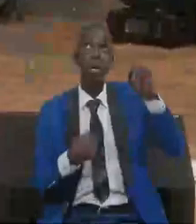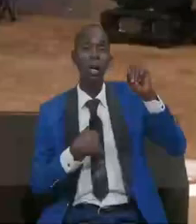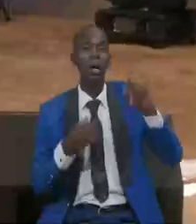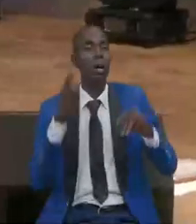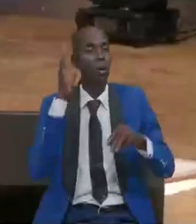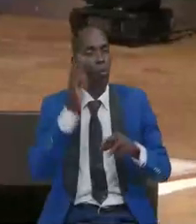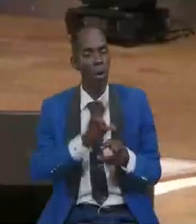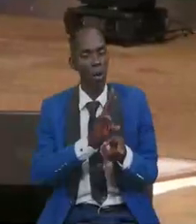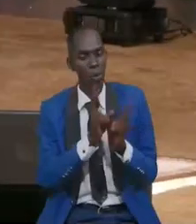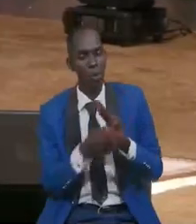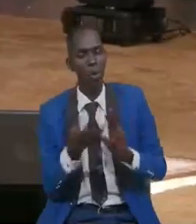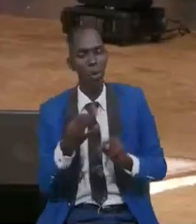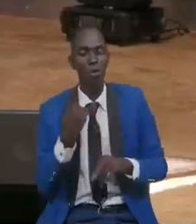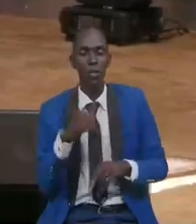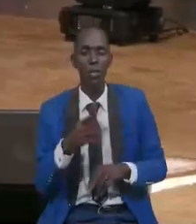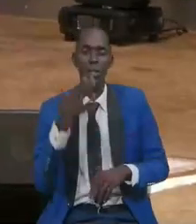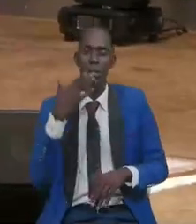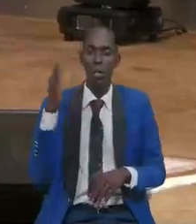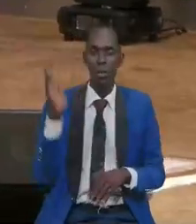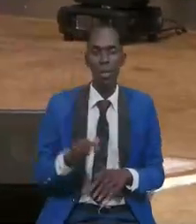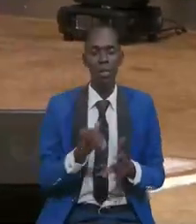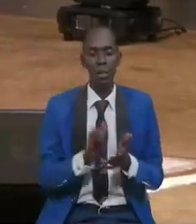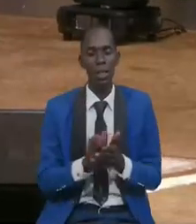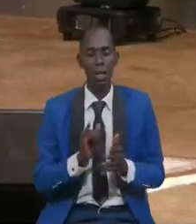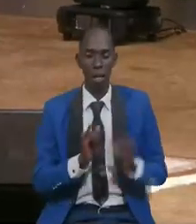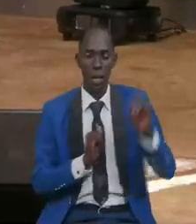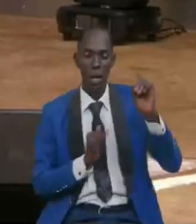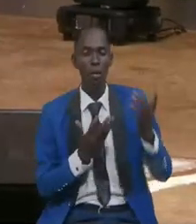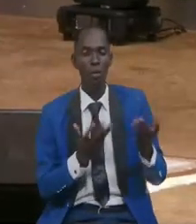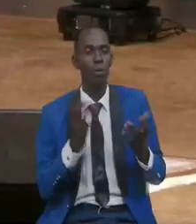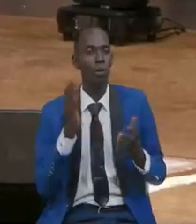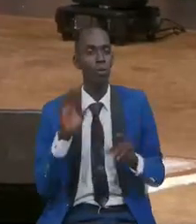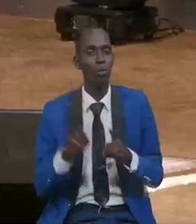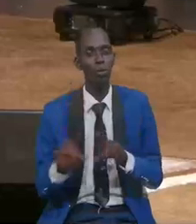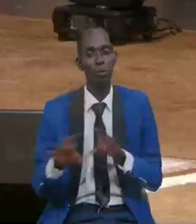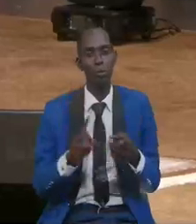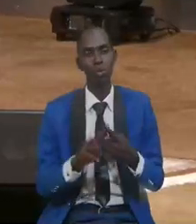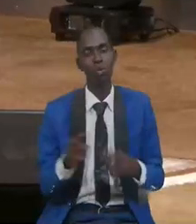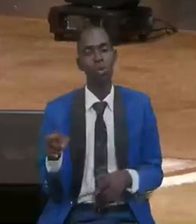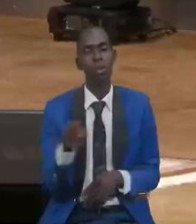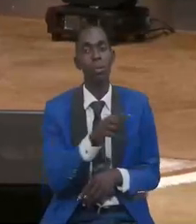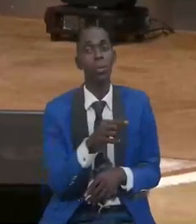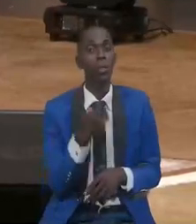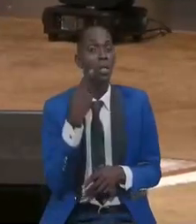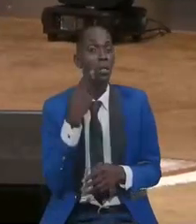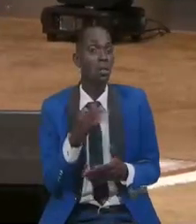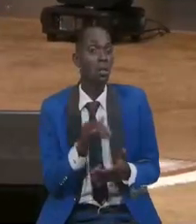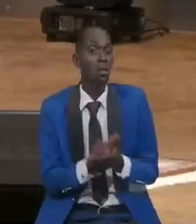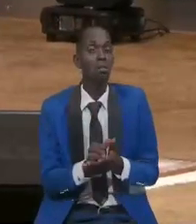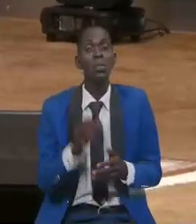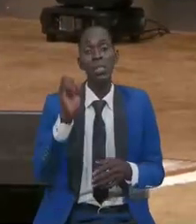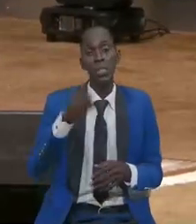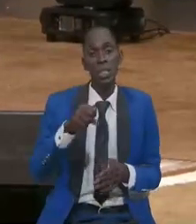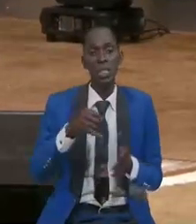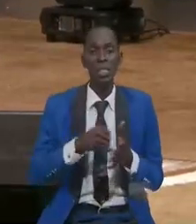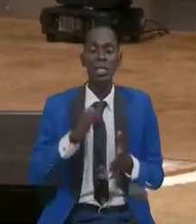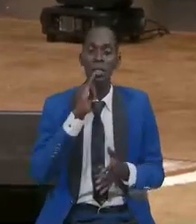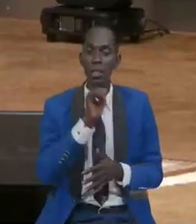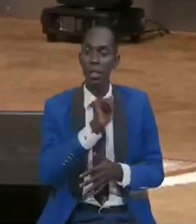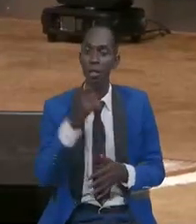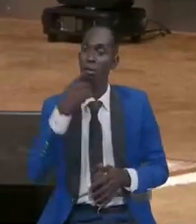lui faire. Voyez-vous cela? Il dit, bien que c'est un décret depuis le ciel, bien que c'est une décision du